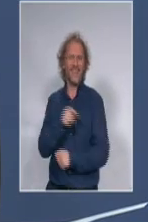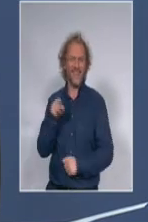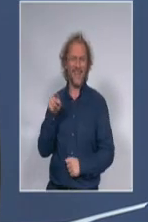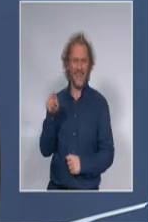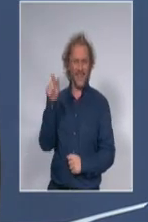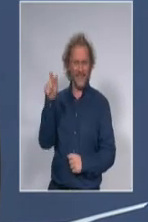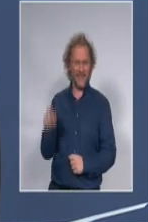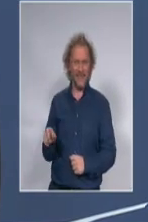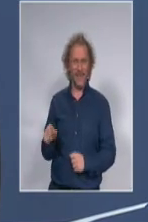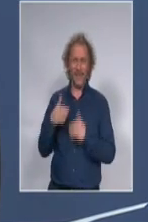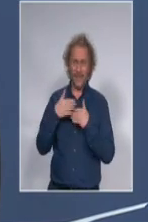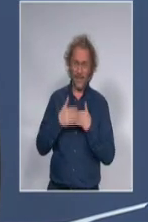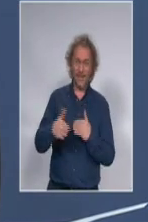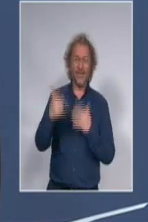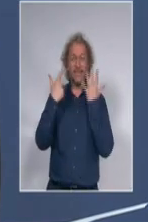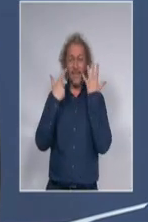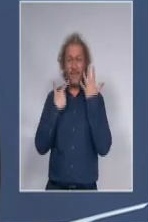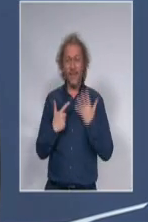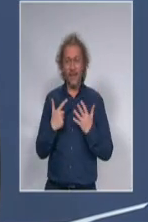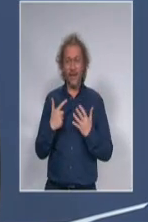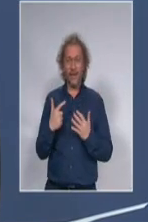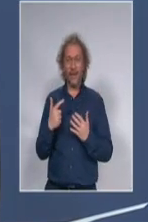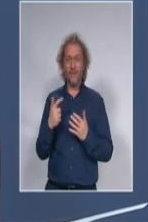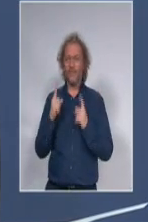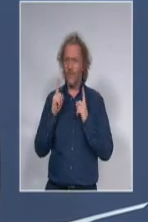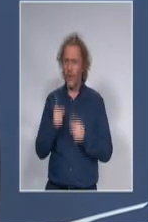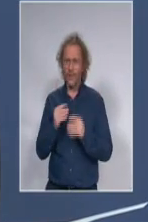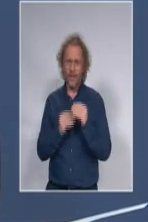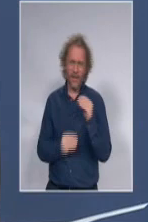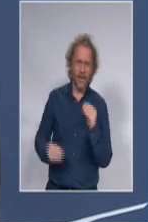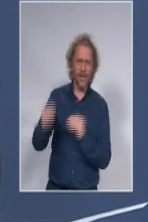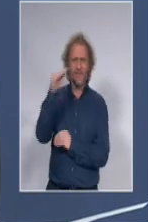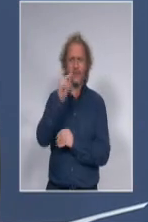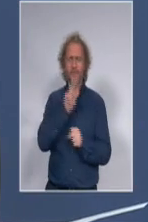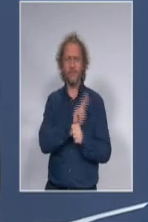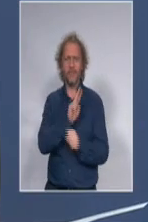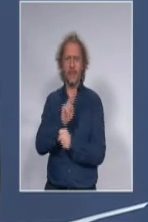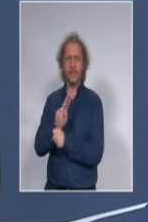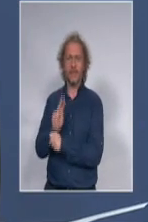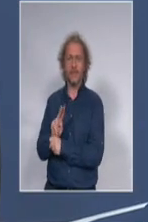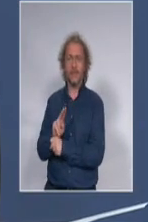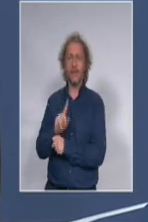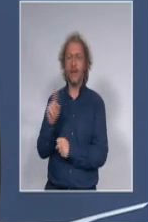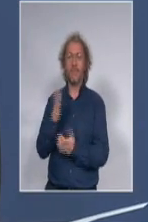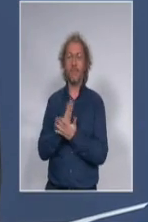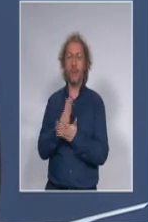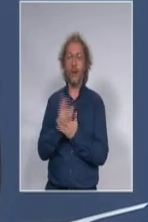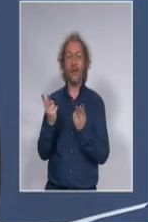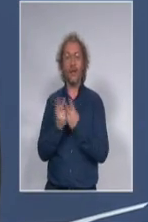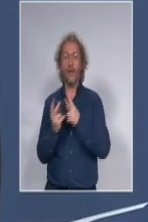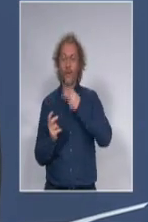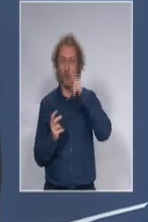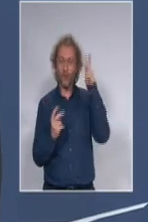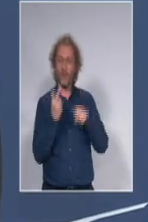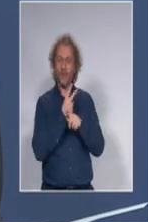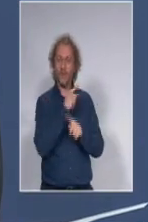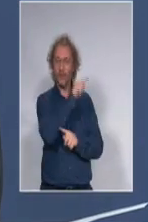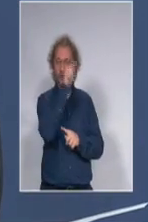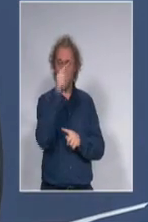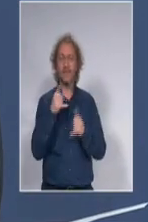Narednih 7 dana moramo da budemo najpažljiviji, da nam se ne bi dogodilo ono što se dogodilo u nekim zemljama. Ja ću ljudima da navedem sledeće